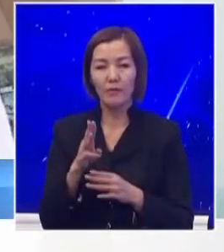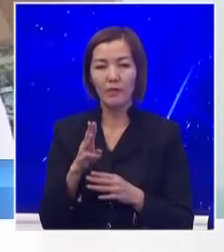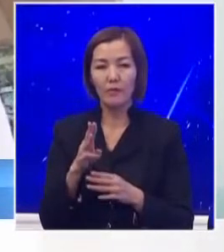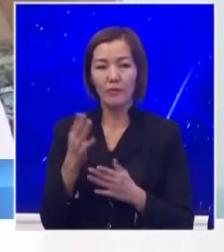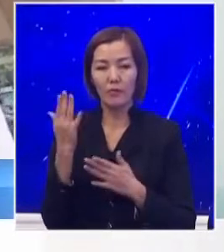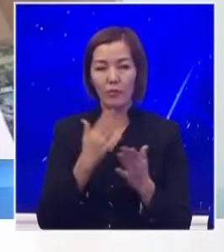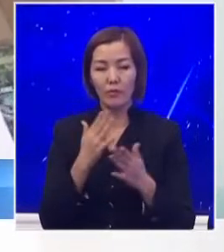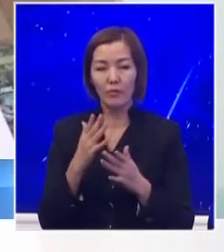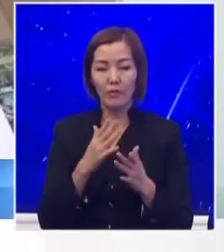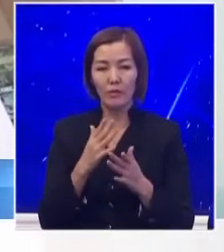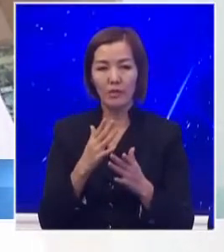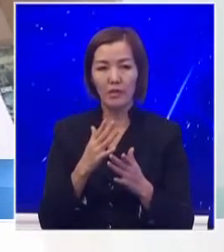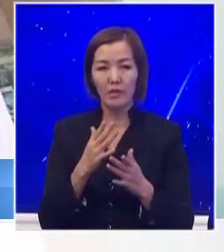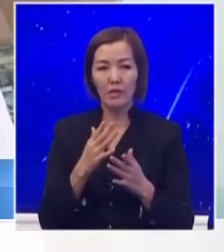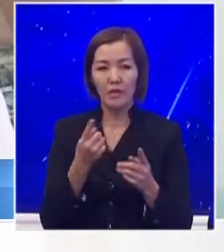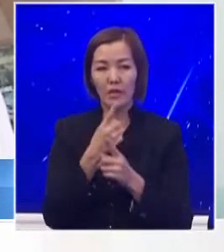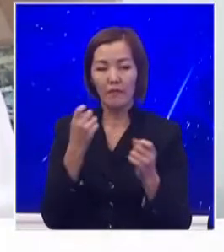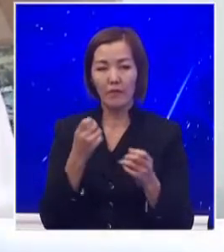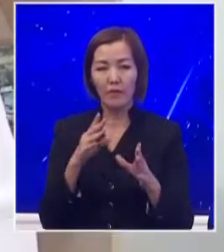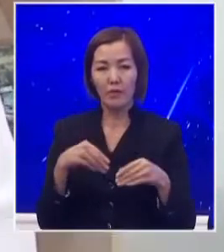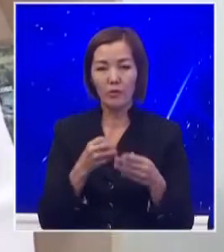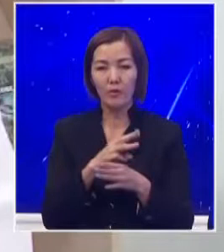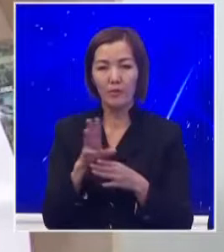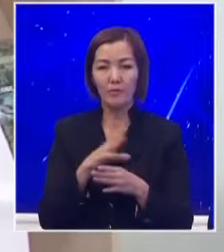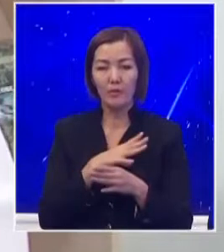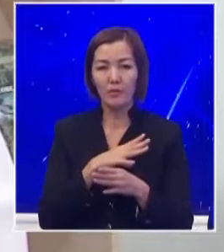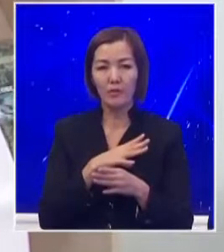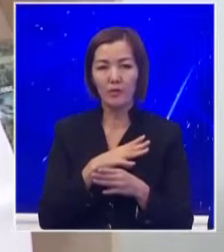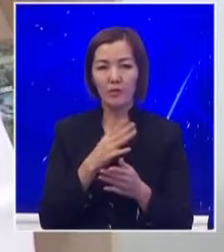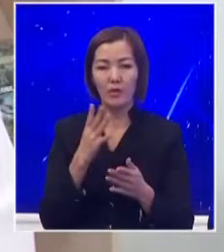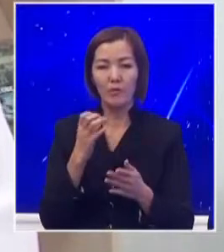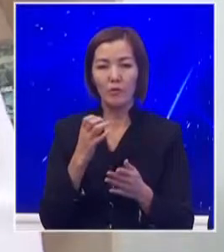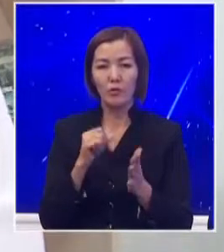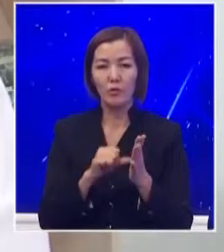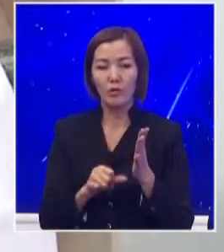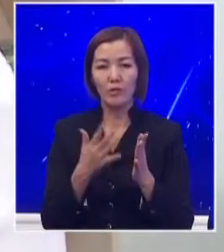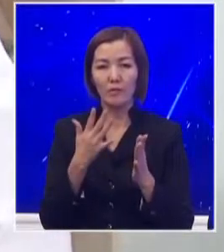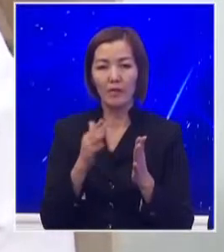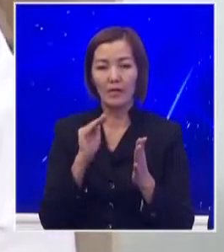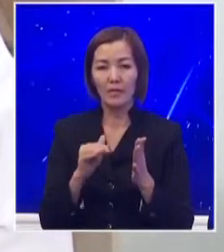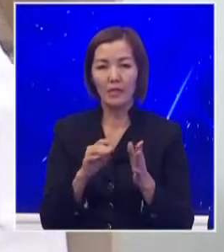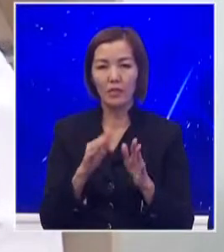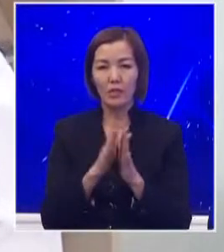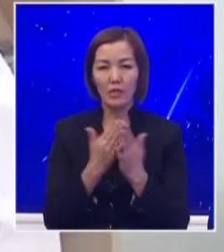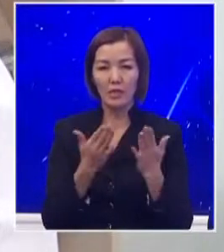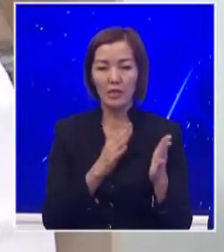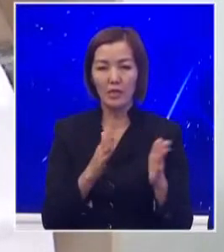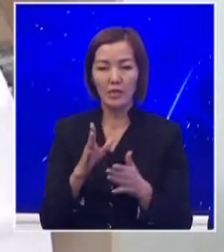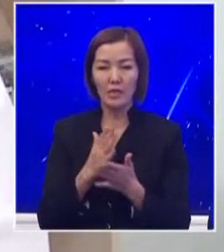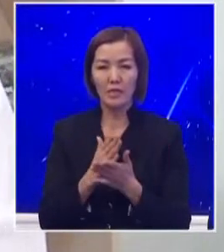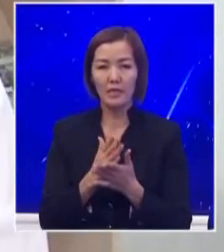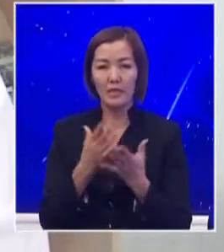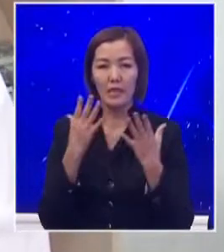процесс литературой и нужной информацией. В нашей библиотеке имеется около 565 тысяч книг. В этом году назначили